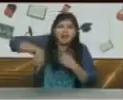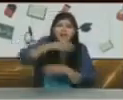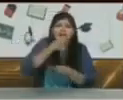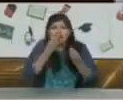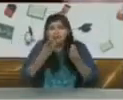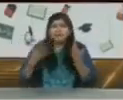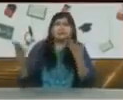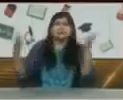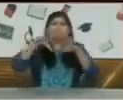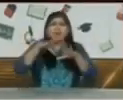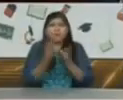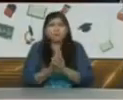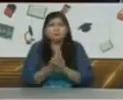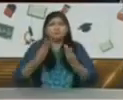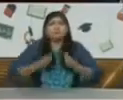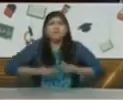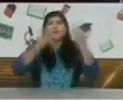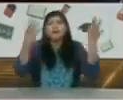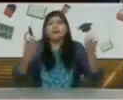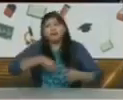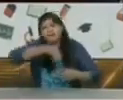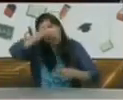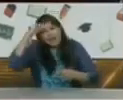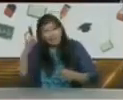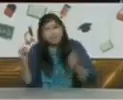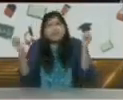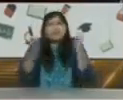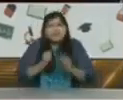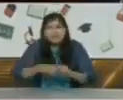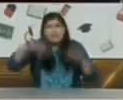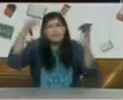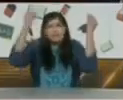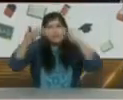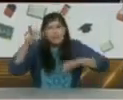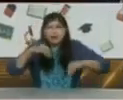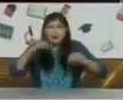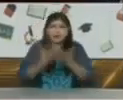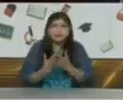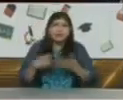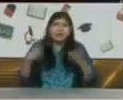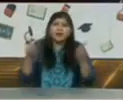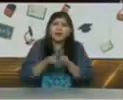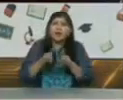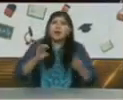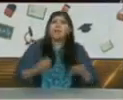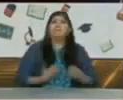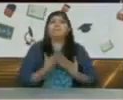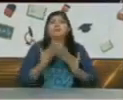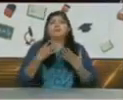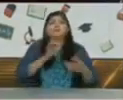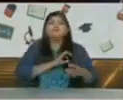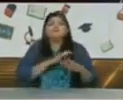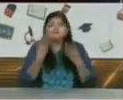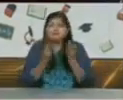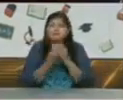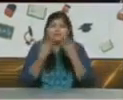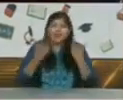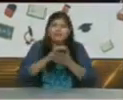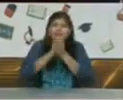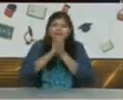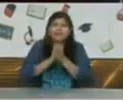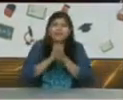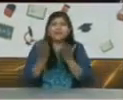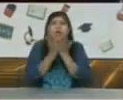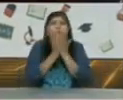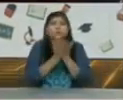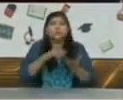मिट्टी उछालना, गर्मी, सर्दी, बरसात, हर चीज का आनंद, दोस्तों के साथ,